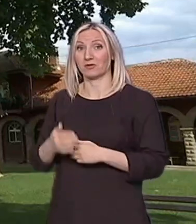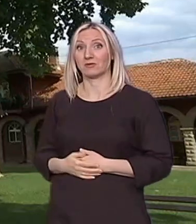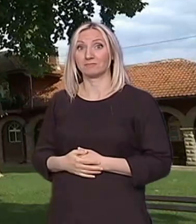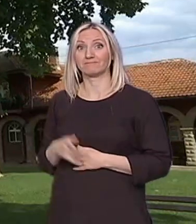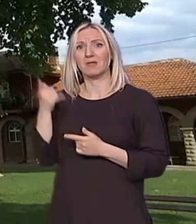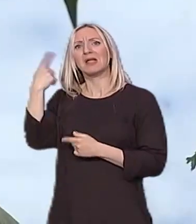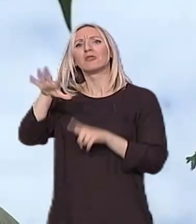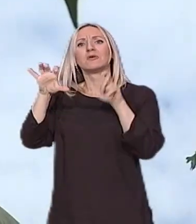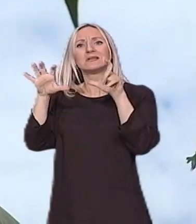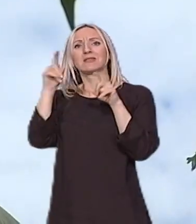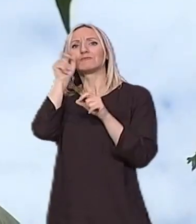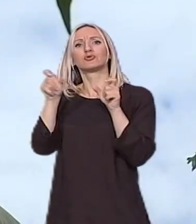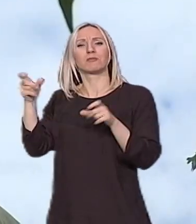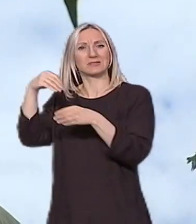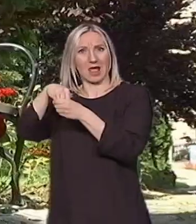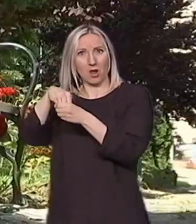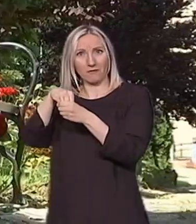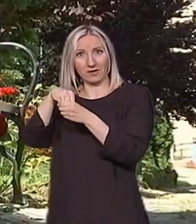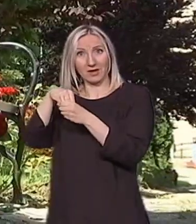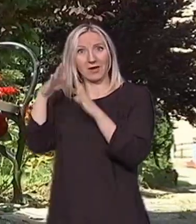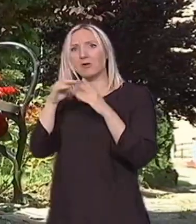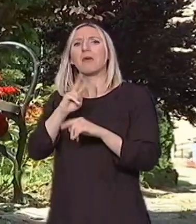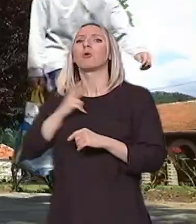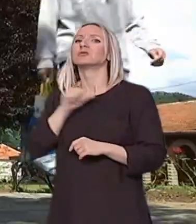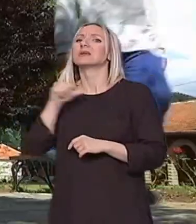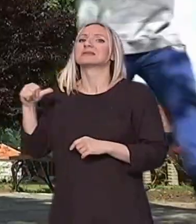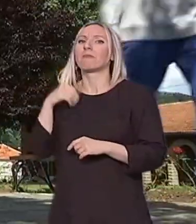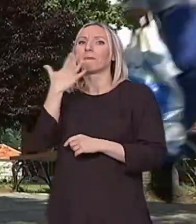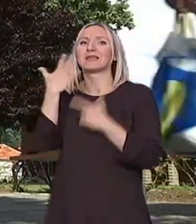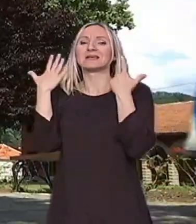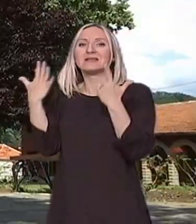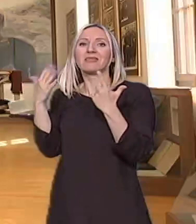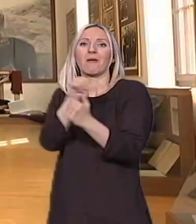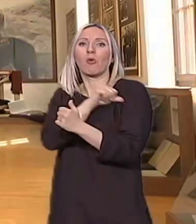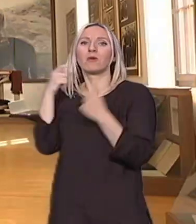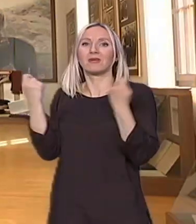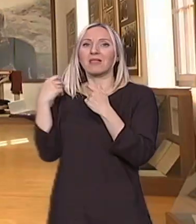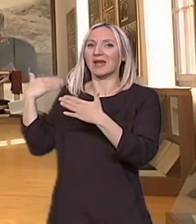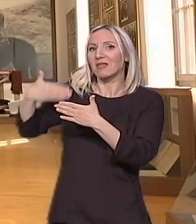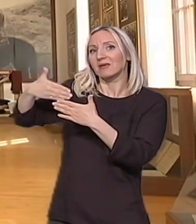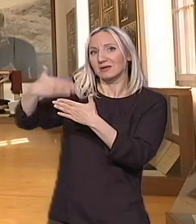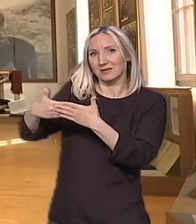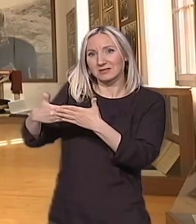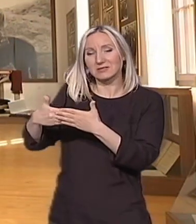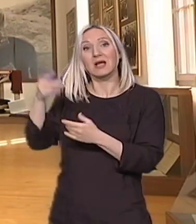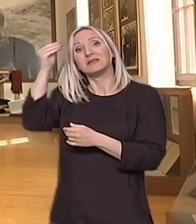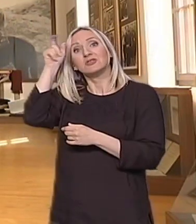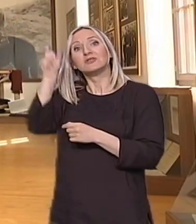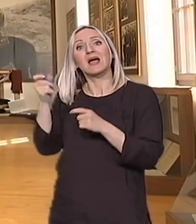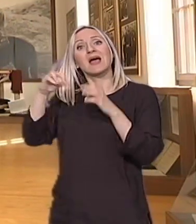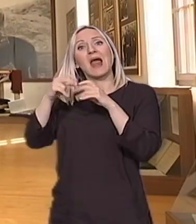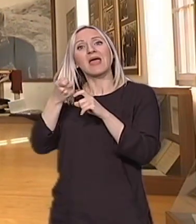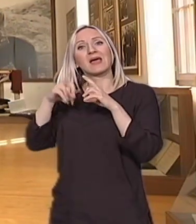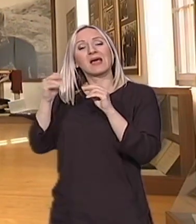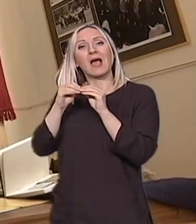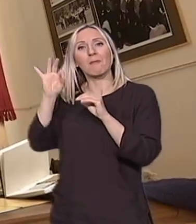Varošica od oko 1700 stanovnika ne ponosi se samo 57-godišnjom tradicijom saborovanja. U muzeju se dragačeci sećaju Rajke Borojević,